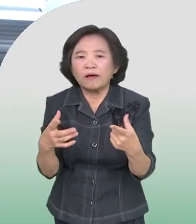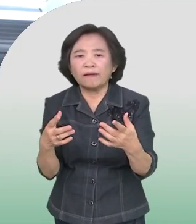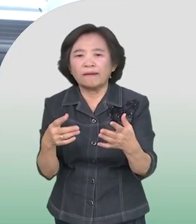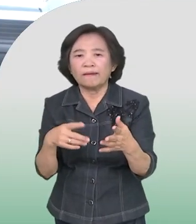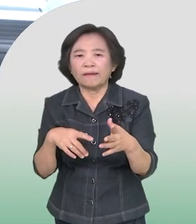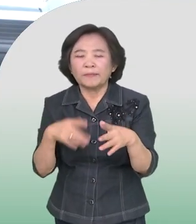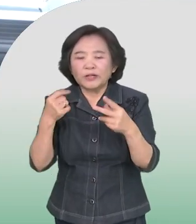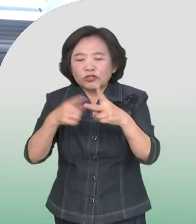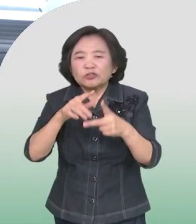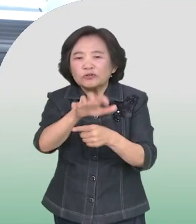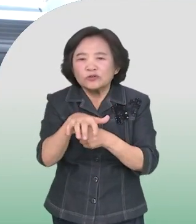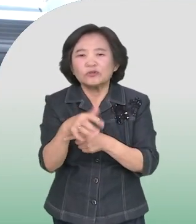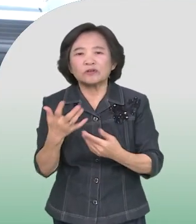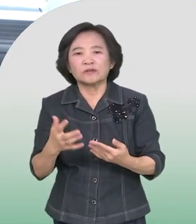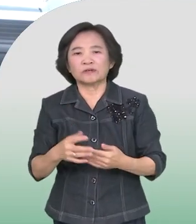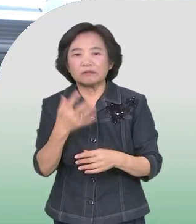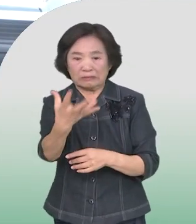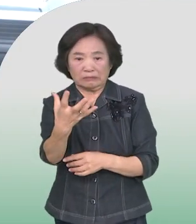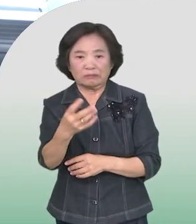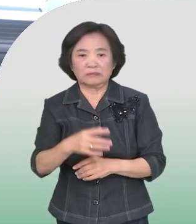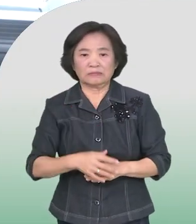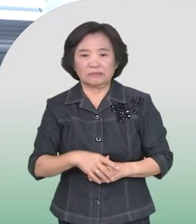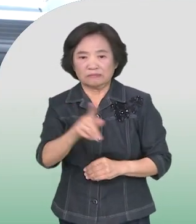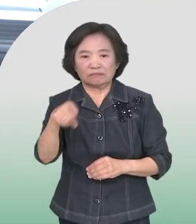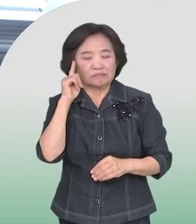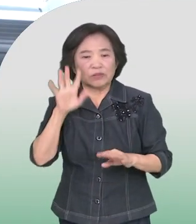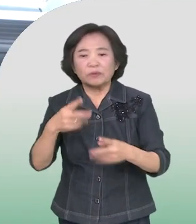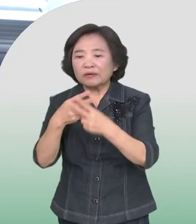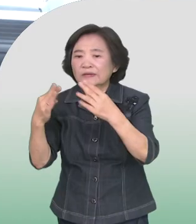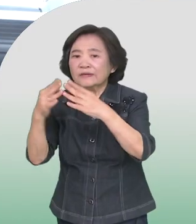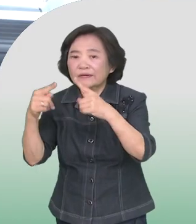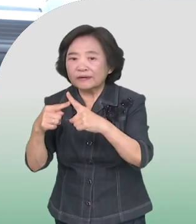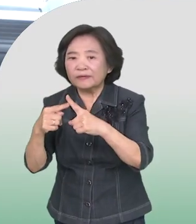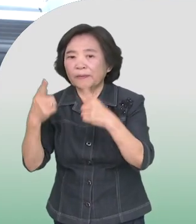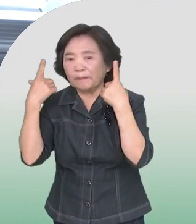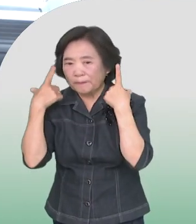只细农的只部分，又因为安尼啊，客家人嘅